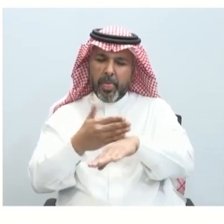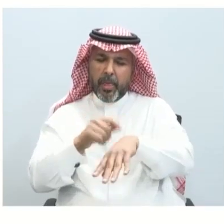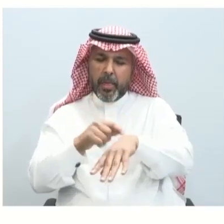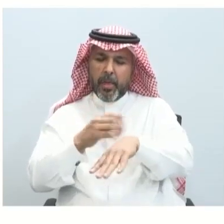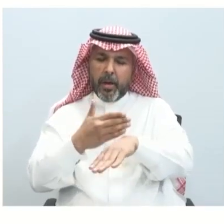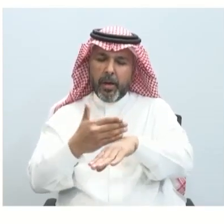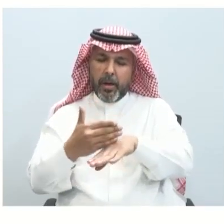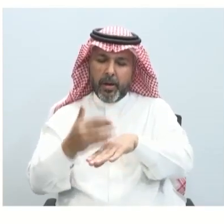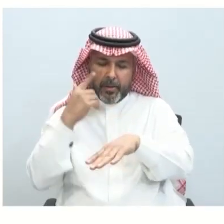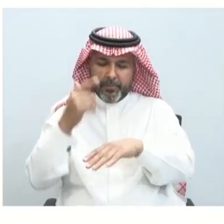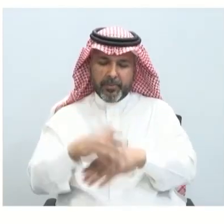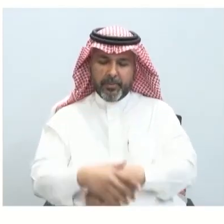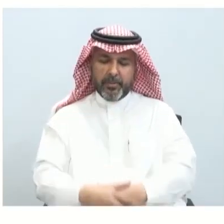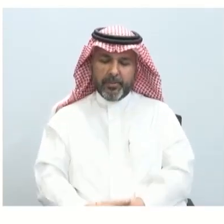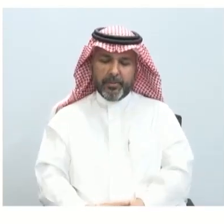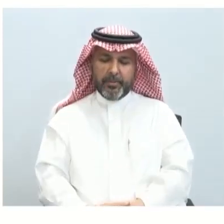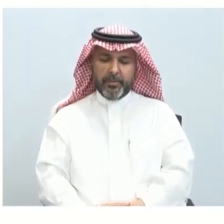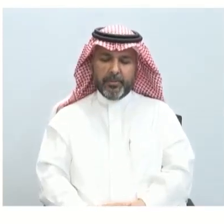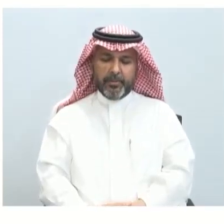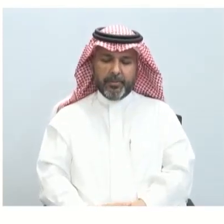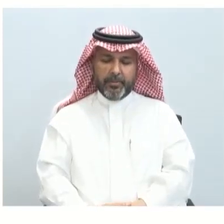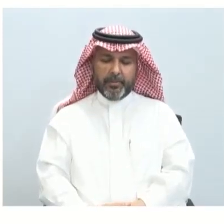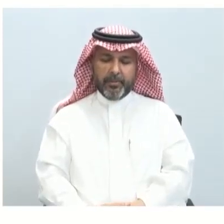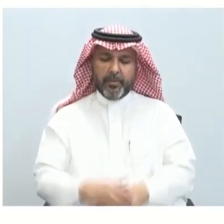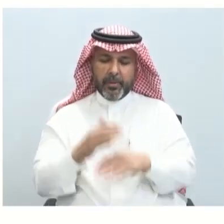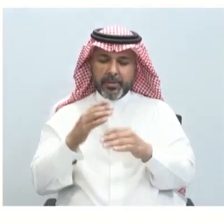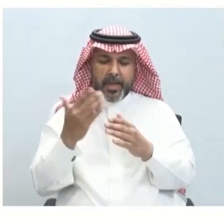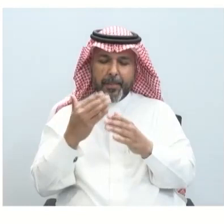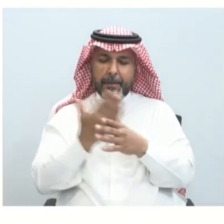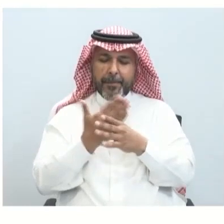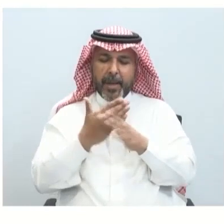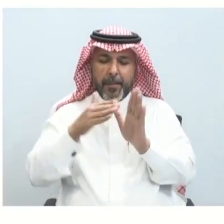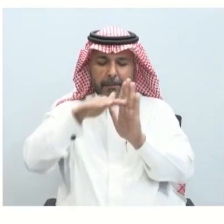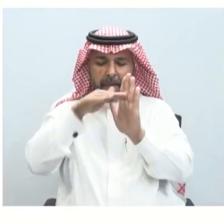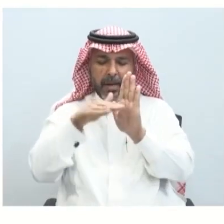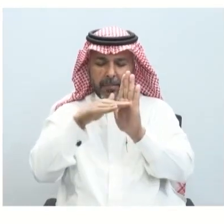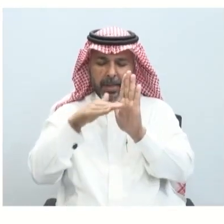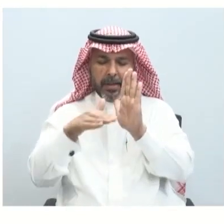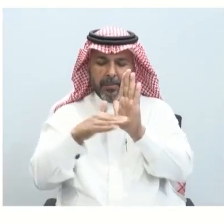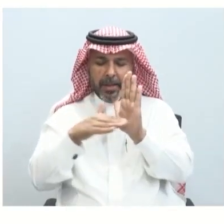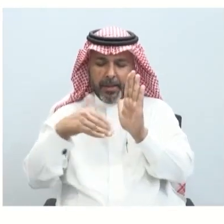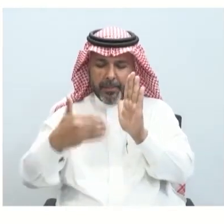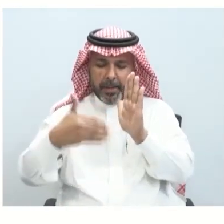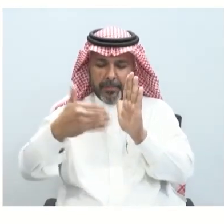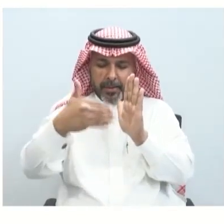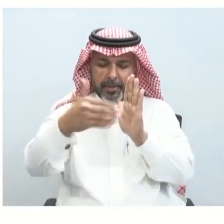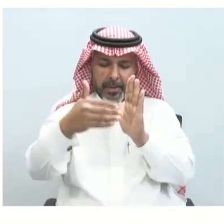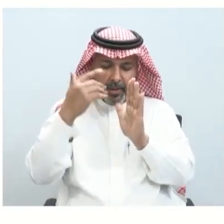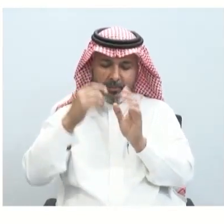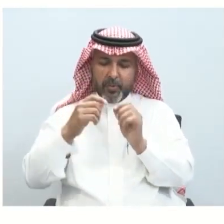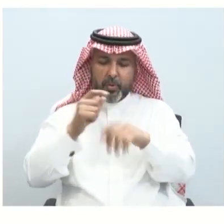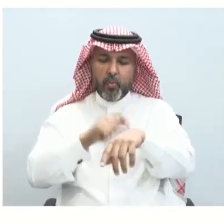الانقسام المتساوي لديه اكثر من خطوه اكثر من مرحله فبالتاكيد يحتاج وقت اطول من